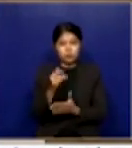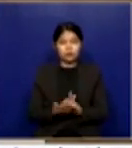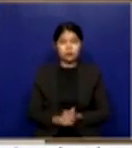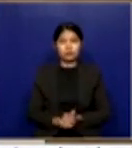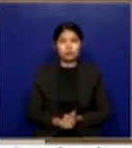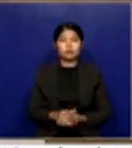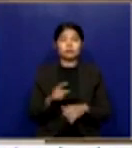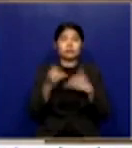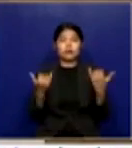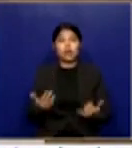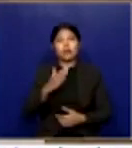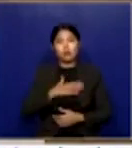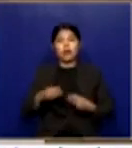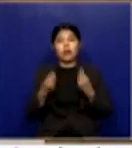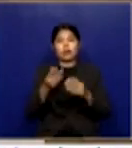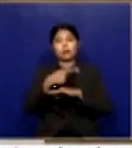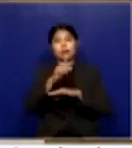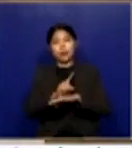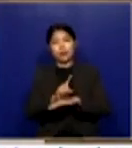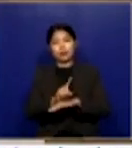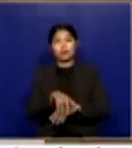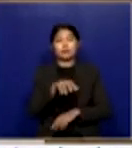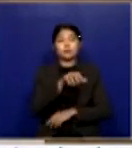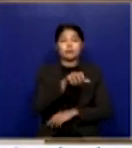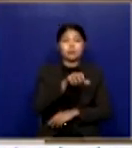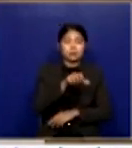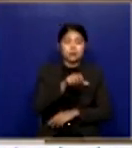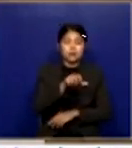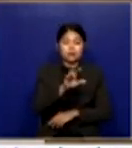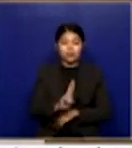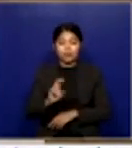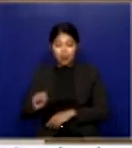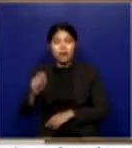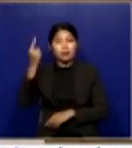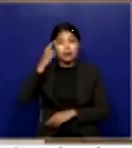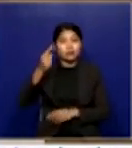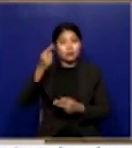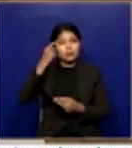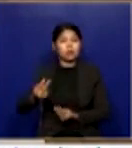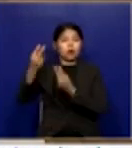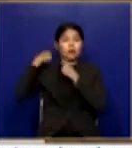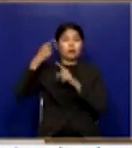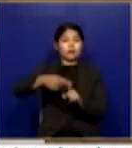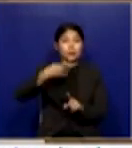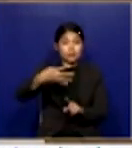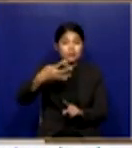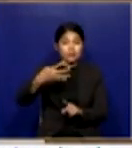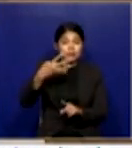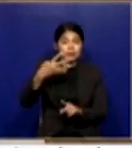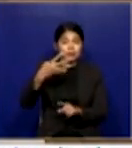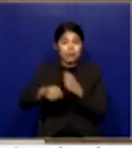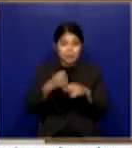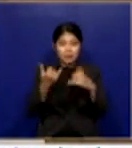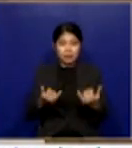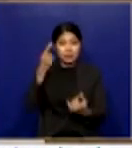วันนี้ผมอยากให้ท่านประธานและสบายอยู่เกียรติได้คุณอาจย้อนนึกไปเมื่อเดือนเมษายนที่ผ่านมากับเวลา